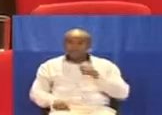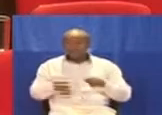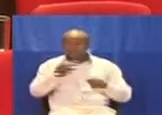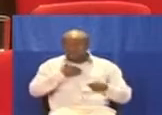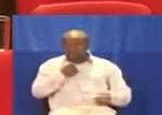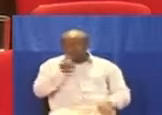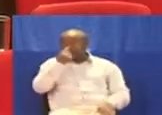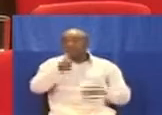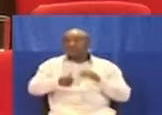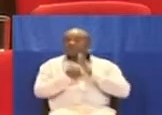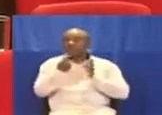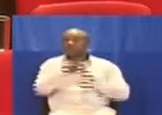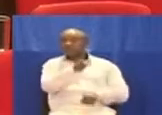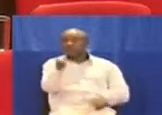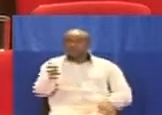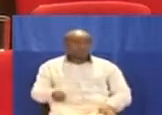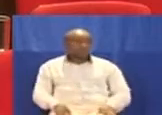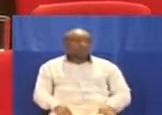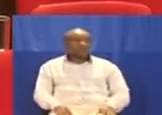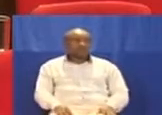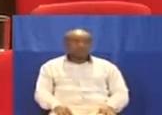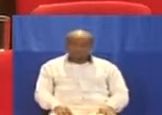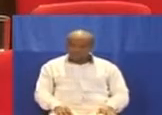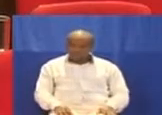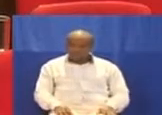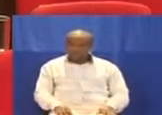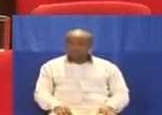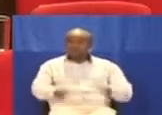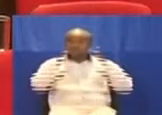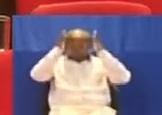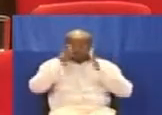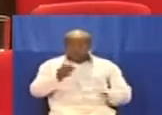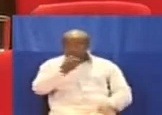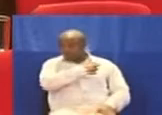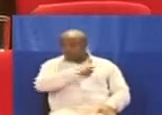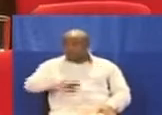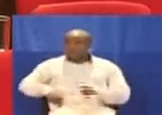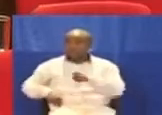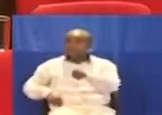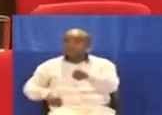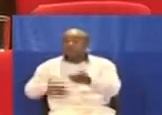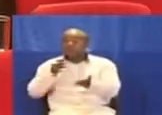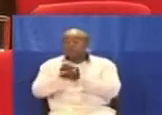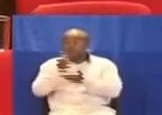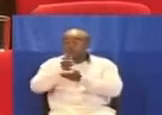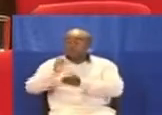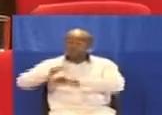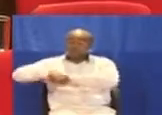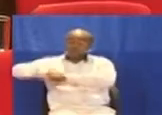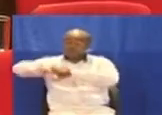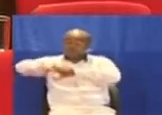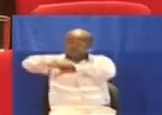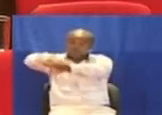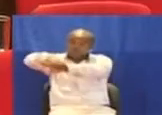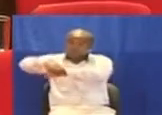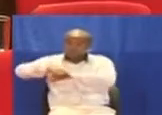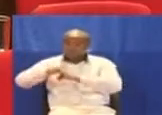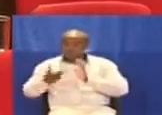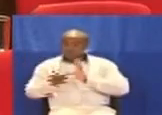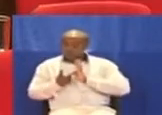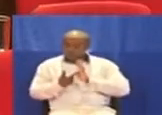kiongozi kama wewe. Pokea shukrani zetu za dhati. Mheshimiwa Rais, umetushika mkono ukatupitisha kwenye njia